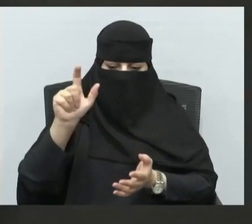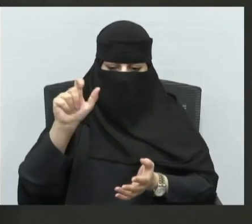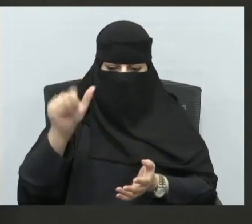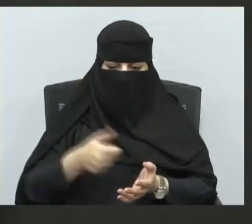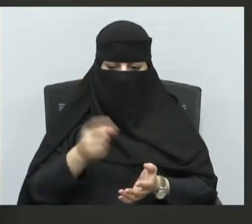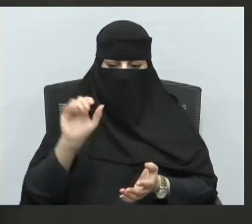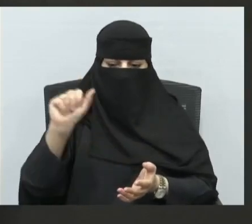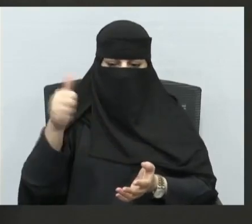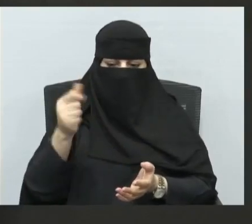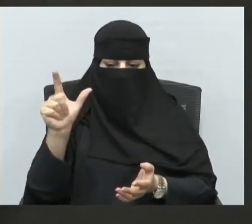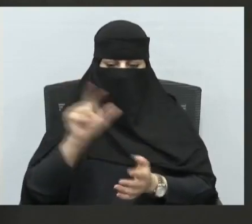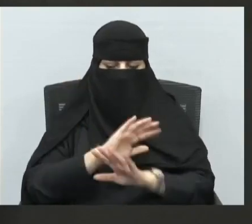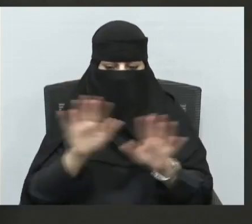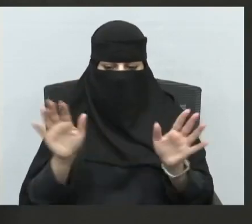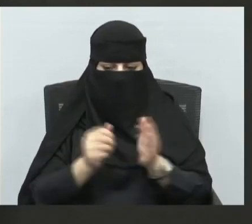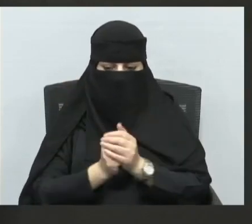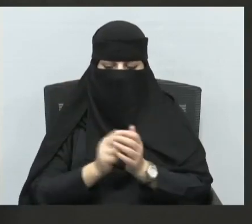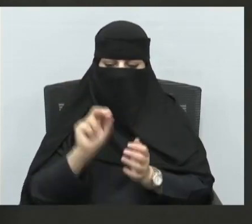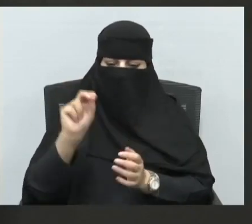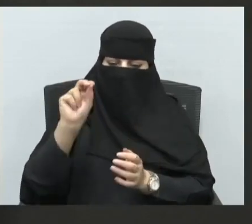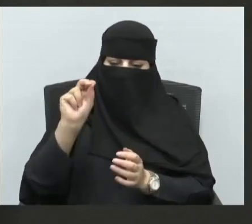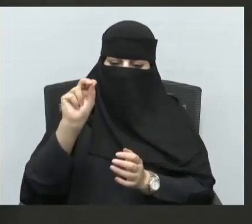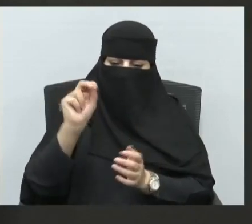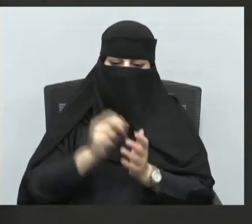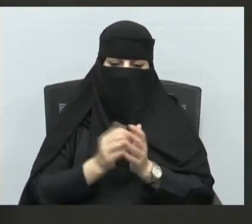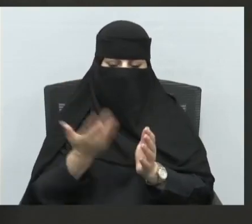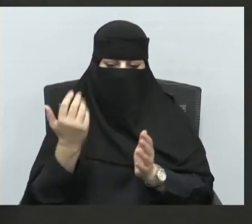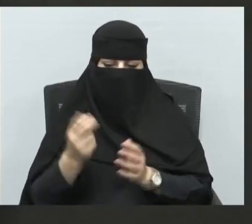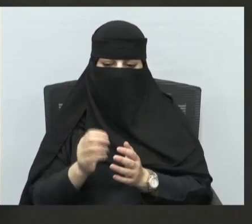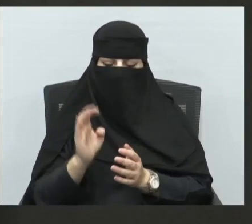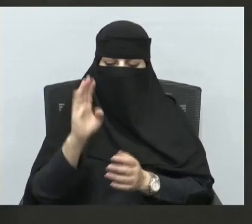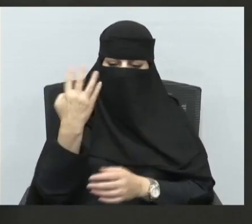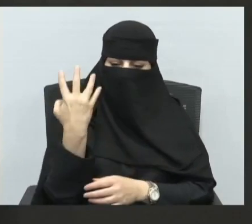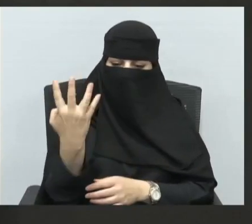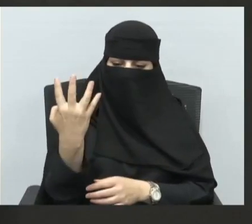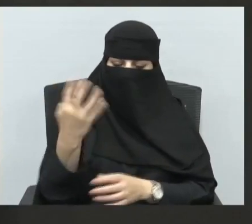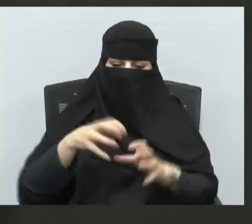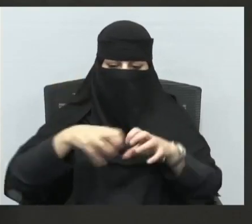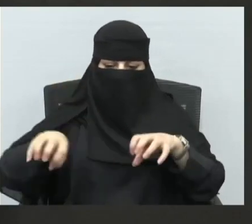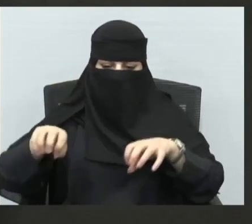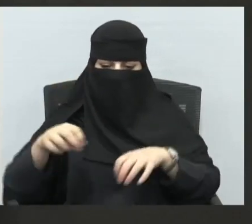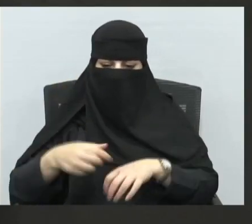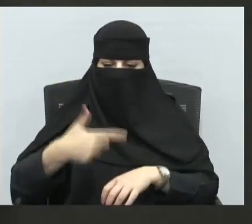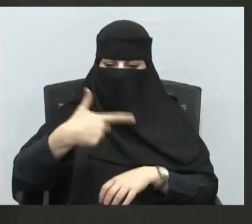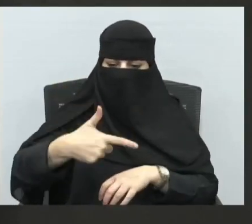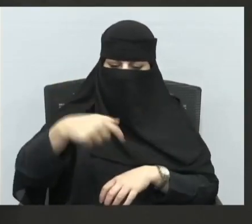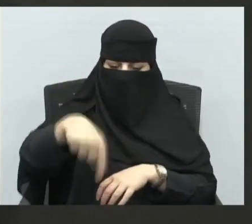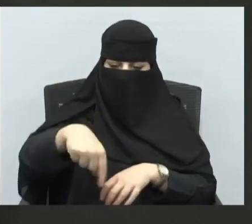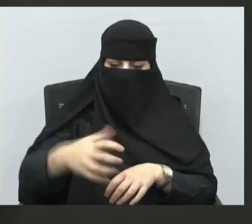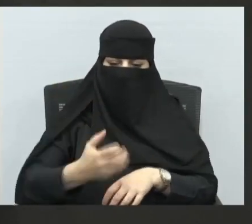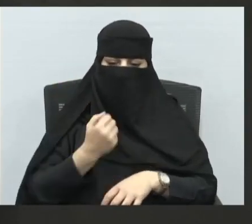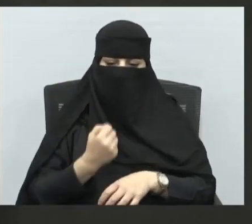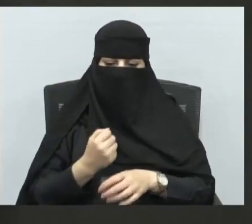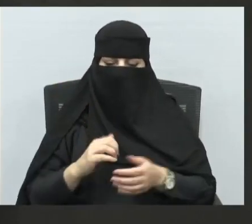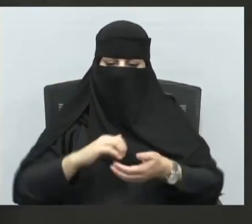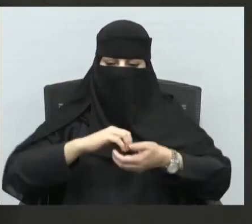انتهينا يا اصدقاء من حرف القاف وهو الحرف الرابع من الوحده الثانيه اليوم لدينا